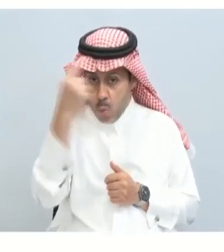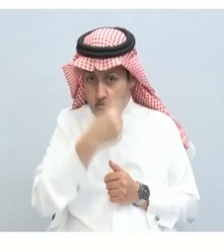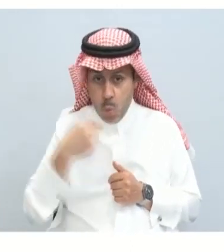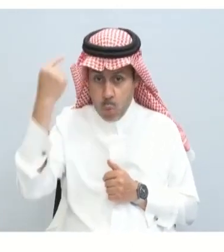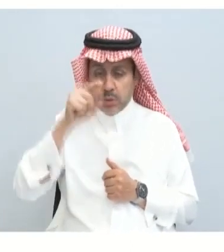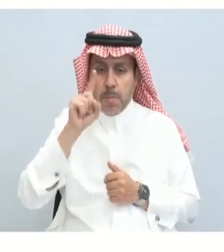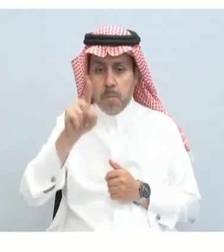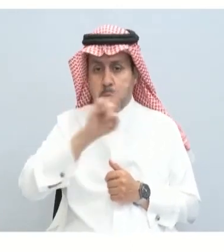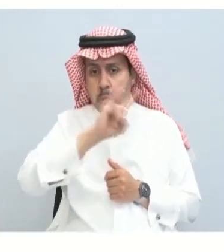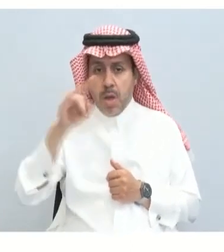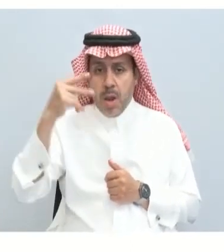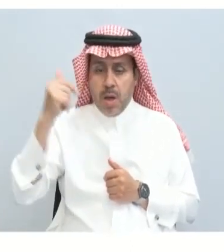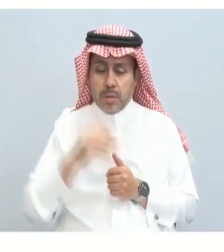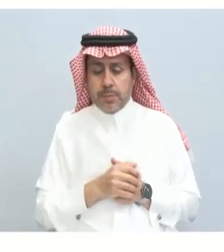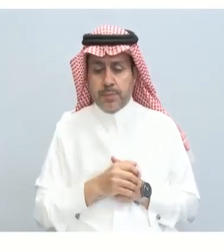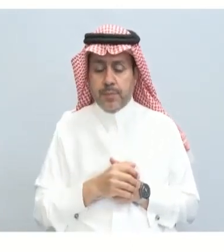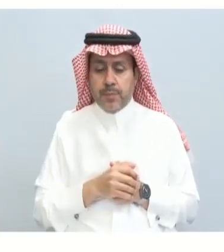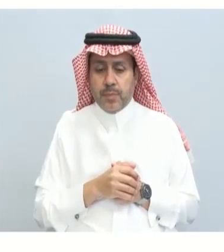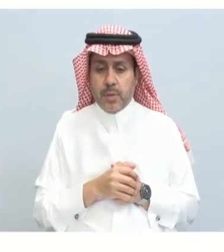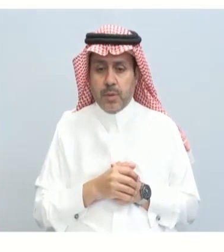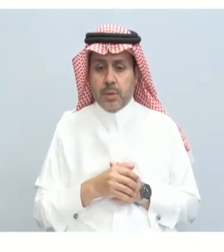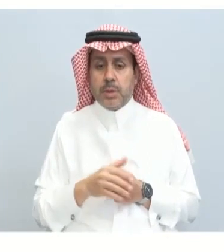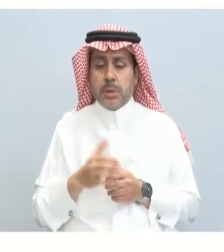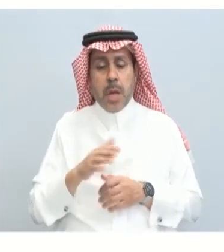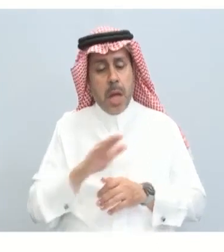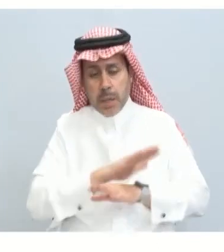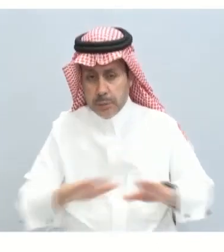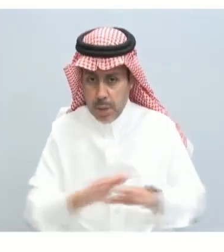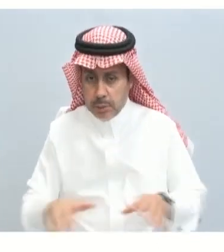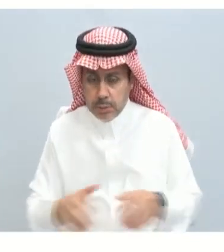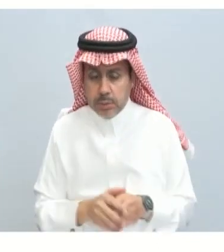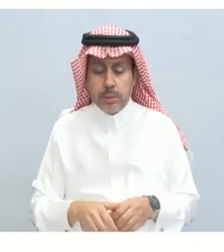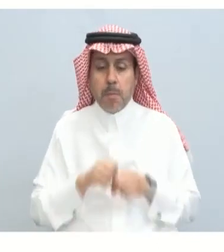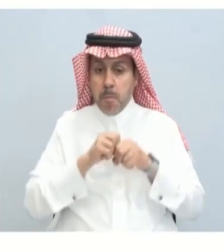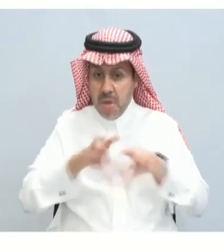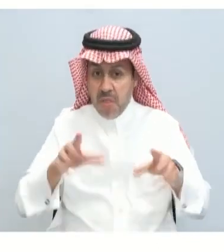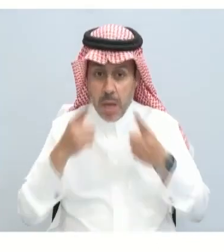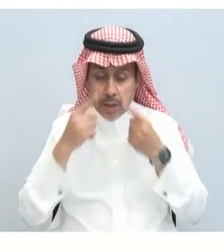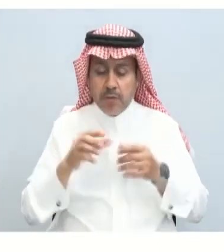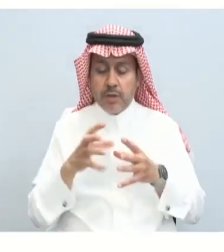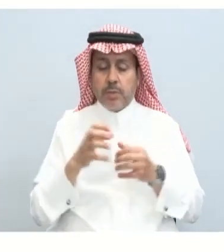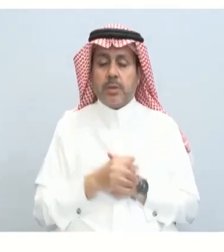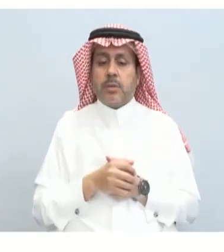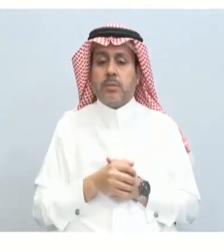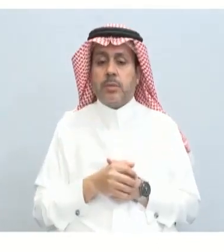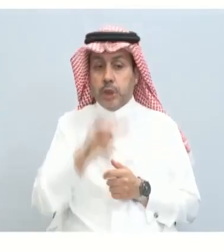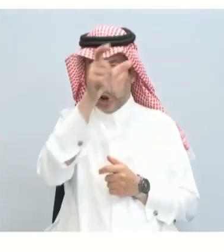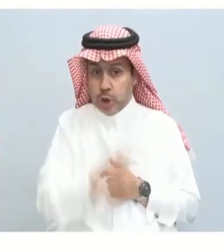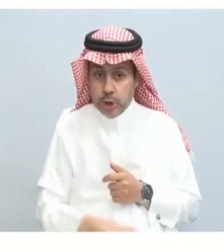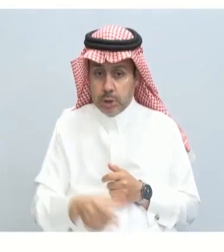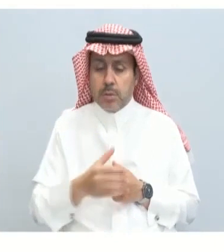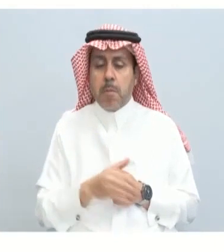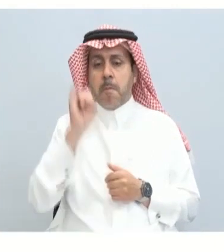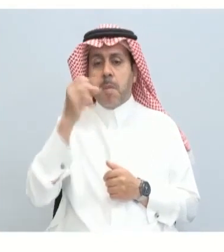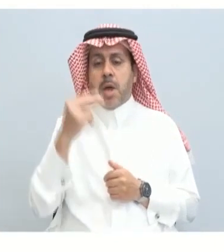المبالغه والتاكيد فيها كما انها تسمح ببث الحياه في الجماد وتجسيد المعنويات ومن الاستعارات في